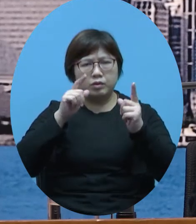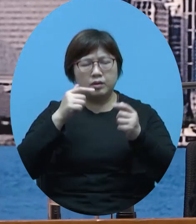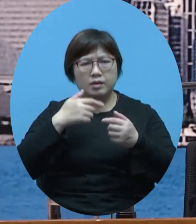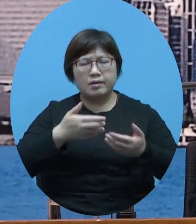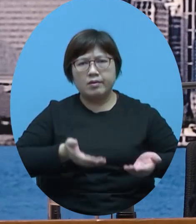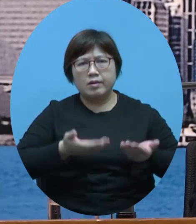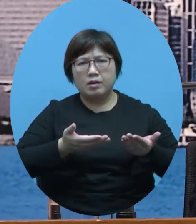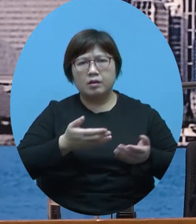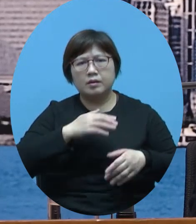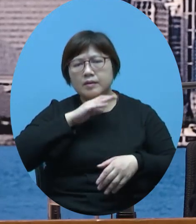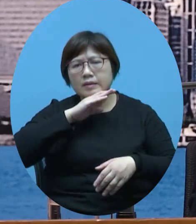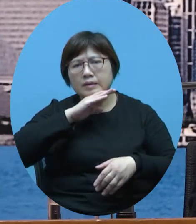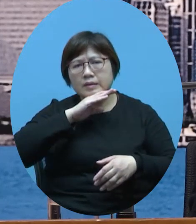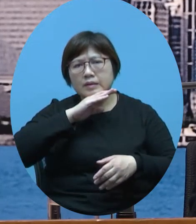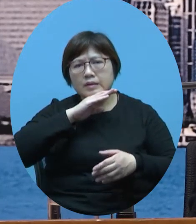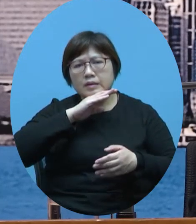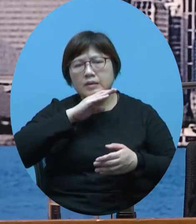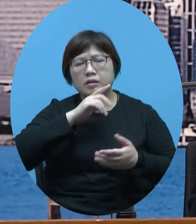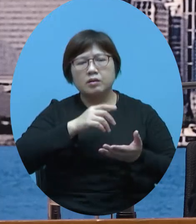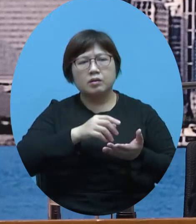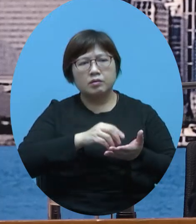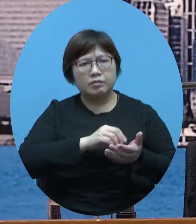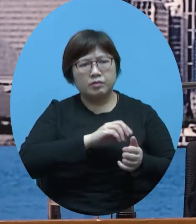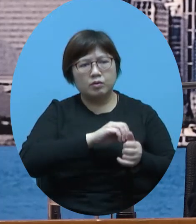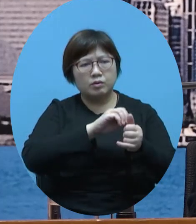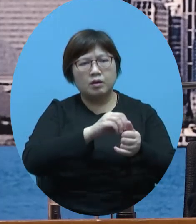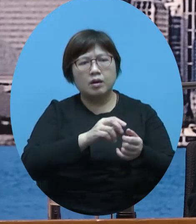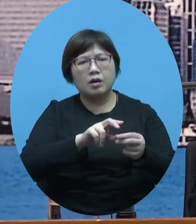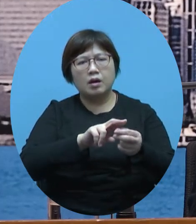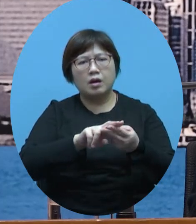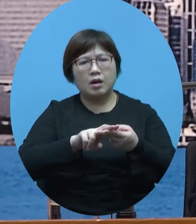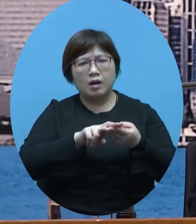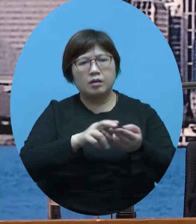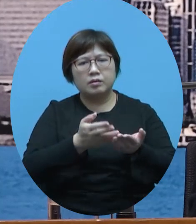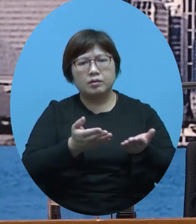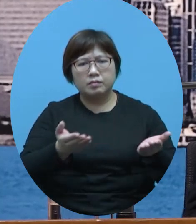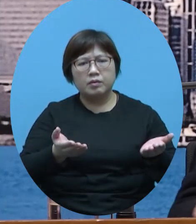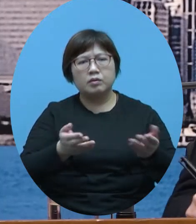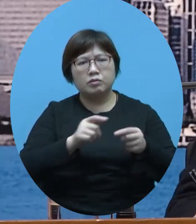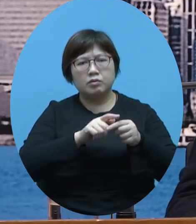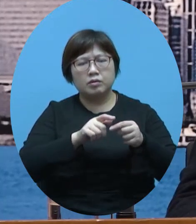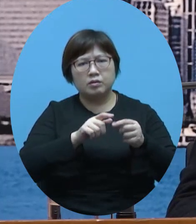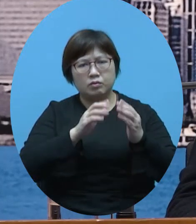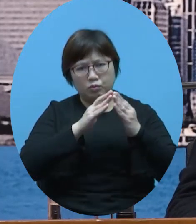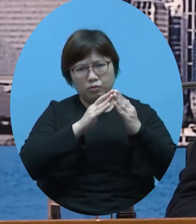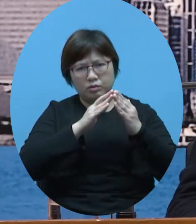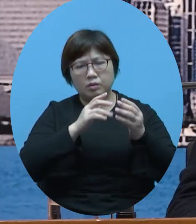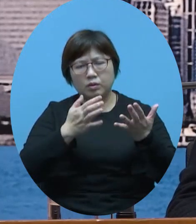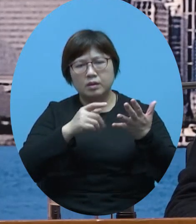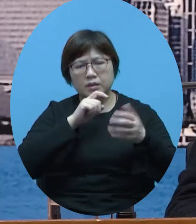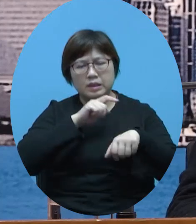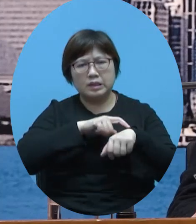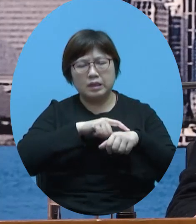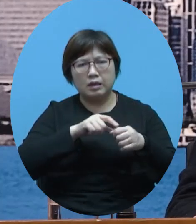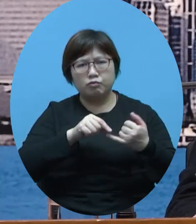就等咗去送去亞博嗰度咧，就係、做測試。咁可能中間係有啲延誤嘅。咁就